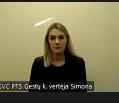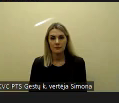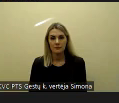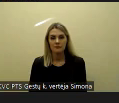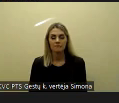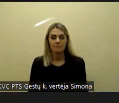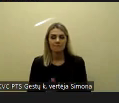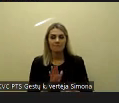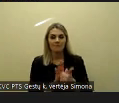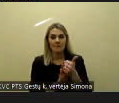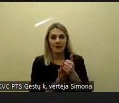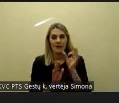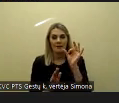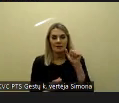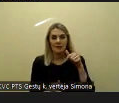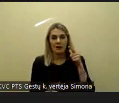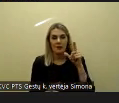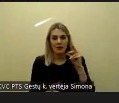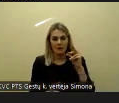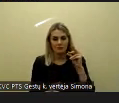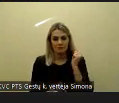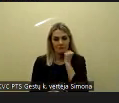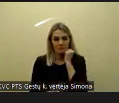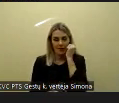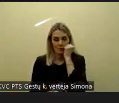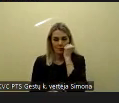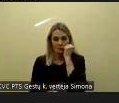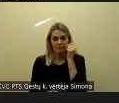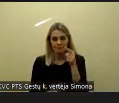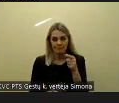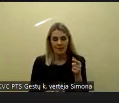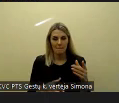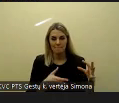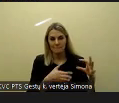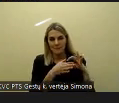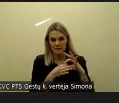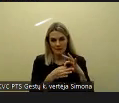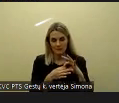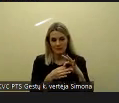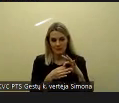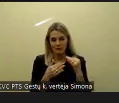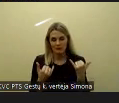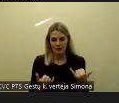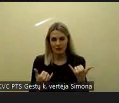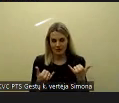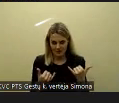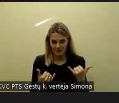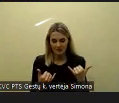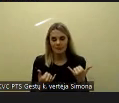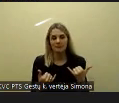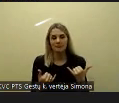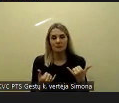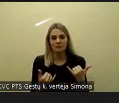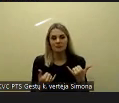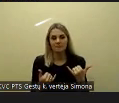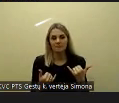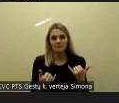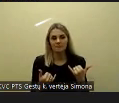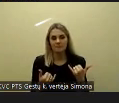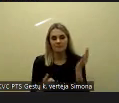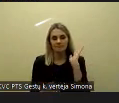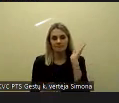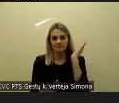Gerbiama Saulė, mes labai jums dėkojame, kad prisijungėte prie mūsų šią popietę, už